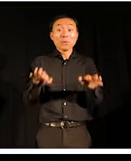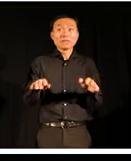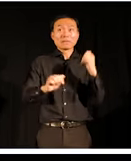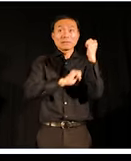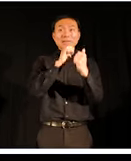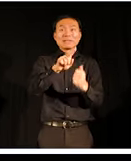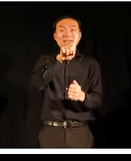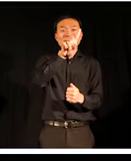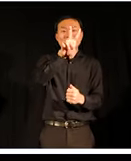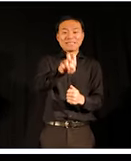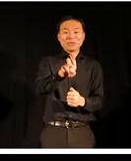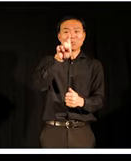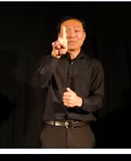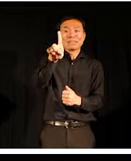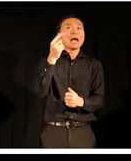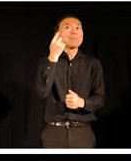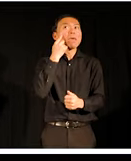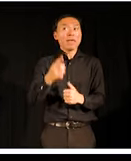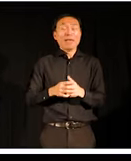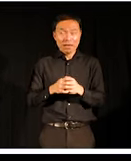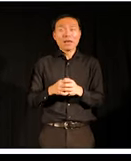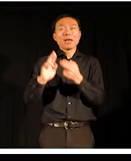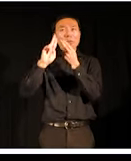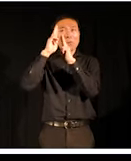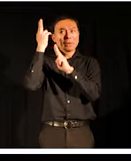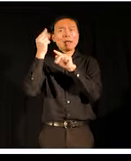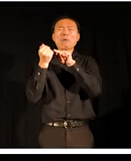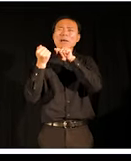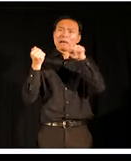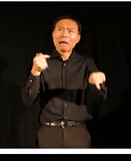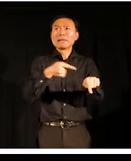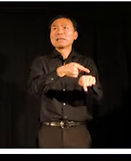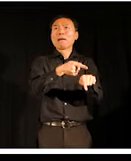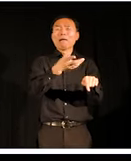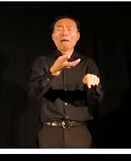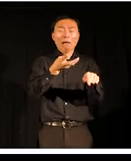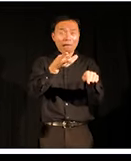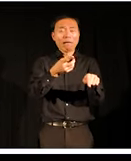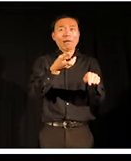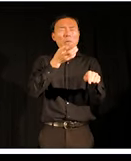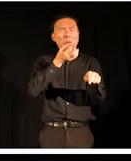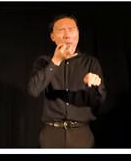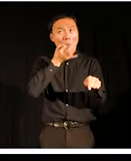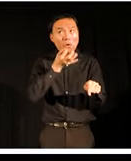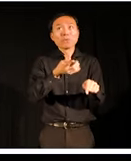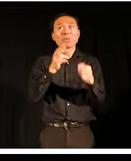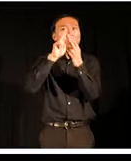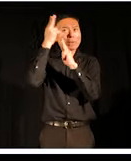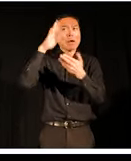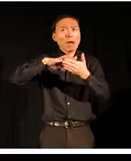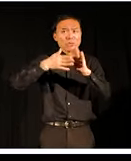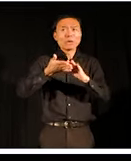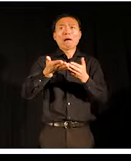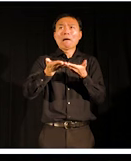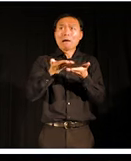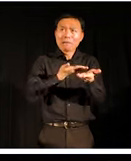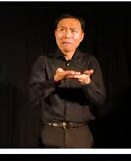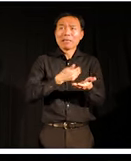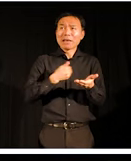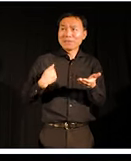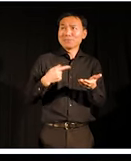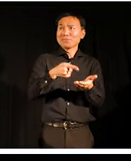21回目となります沖縄県で滅多に触れることのない本物の沖縄文化を体験できるイベントでもございますの